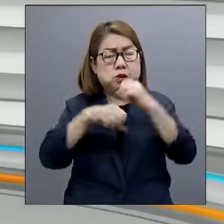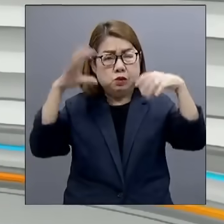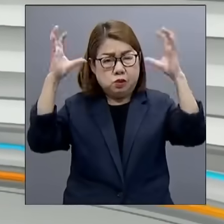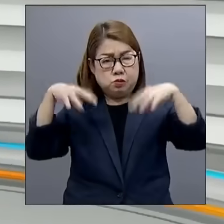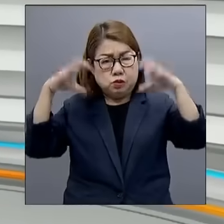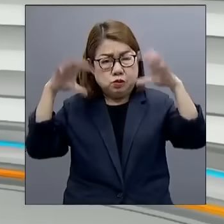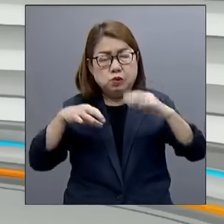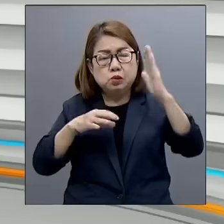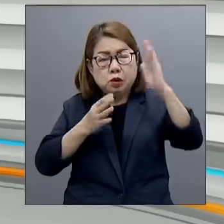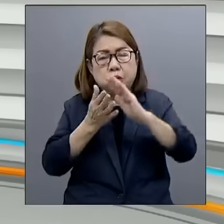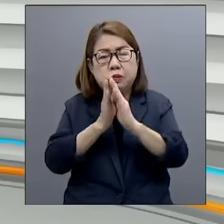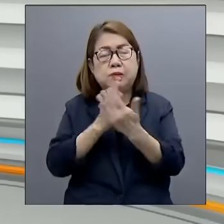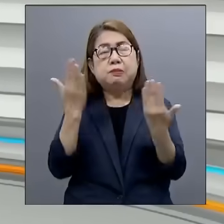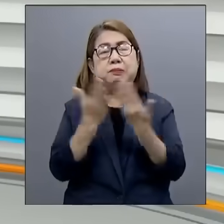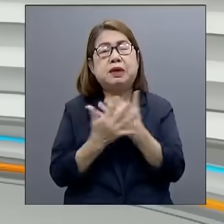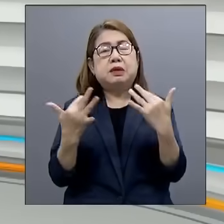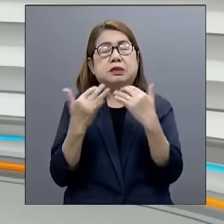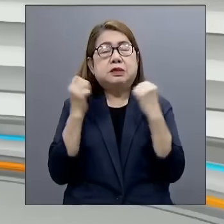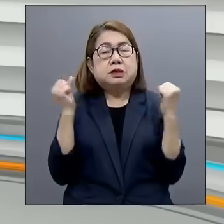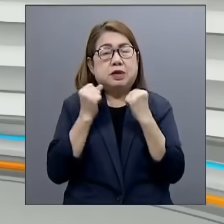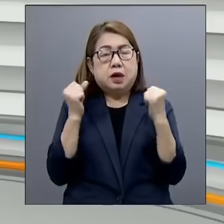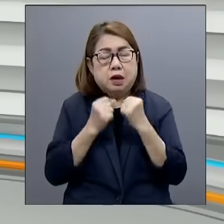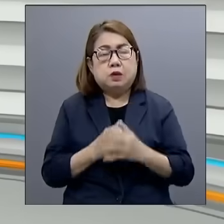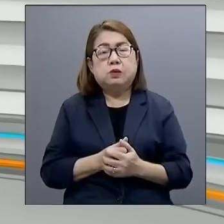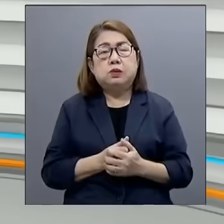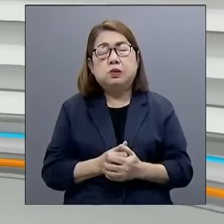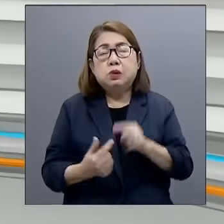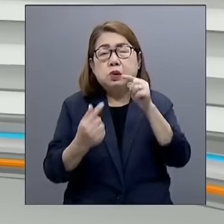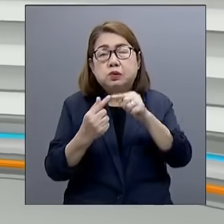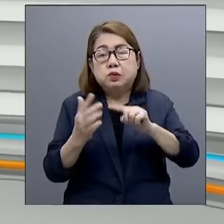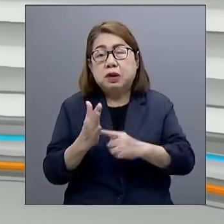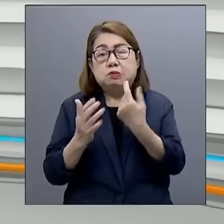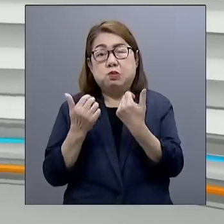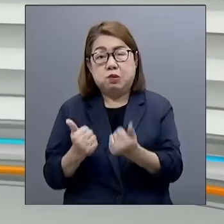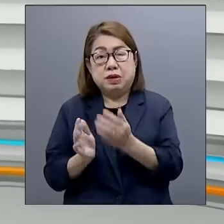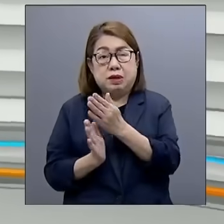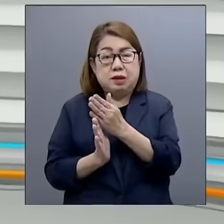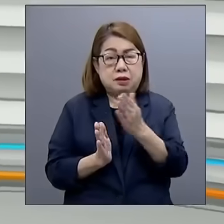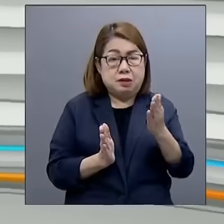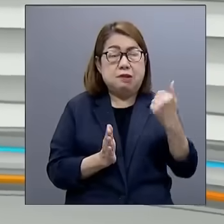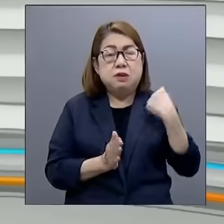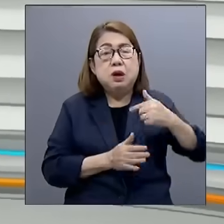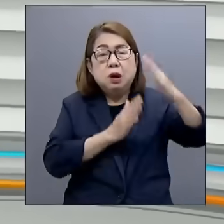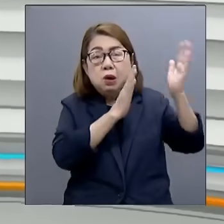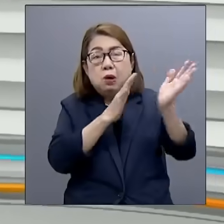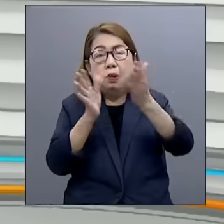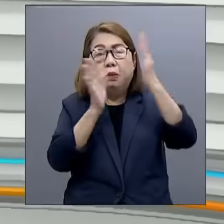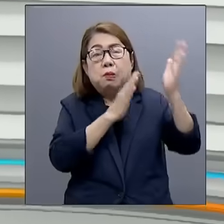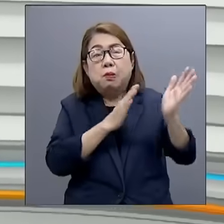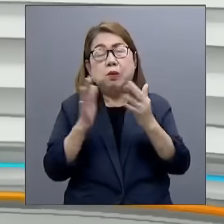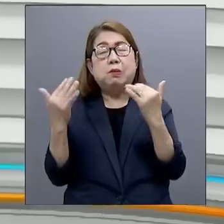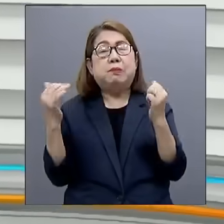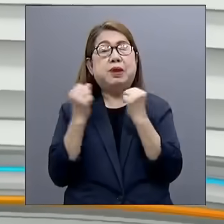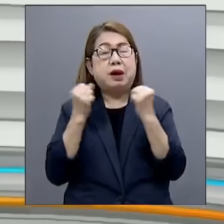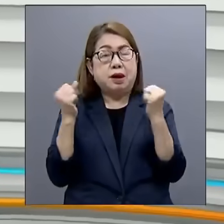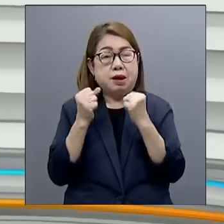ที่สภาพอากาศจะหนาวเย็นลงค่อนข้างมากนะคะนั่นก็เป็นเพราะว่าในช่วงตั้งแต่วันนี้เป็นต้นไปนะคะจะมีมวลอากาศเย็นจัดระลอกใหม่จะแ